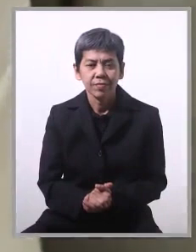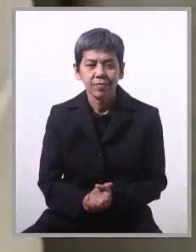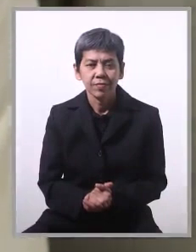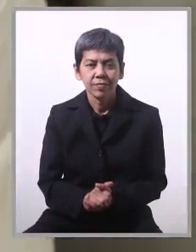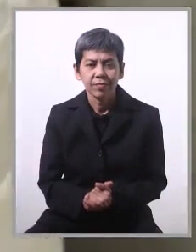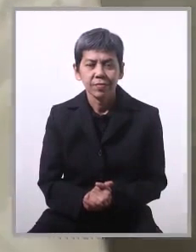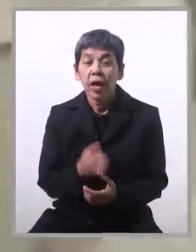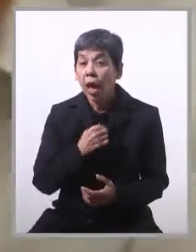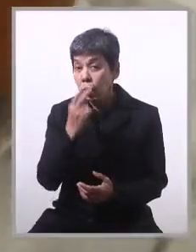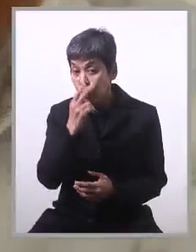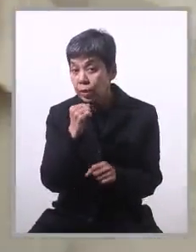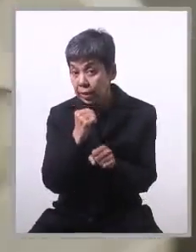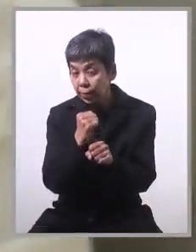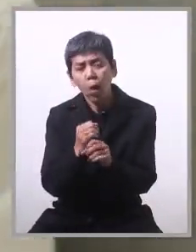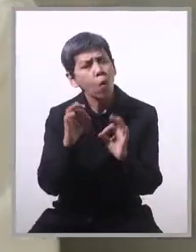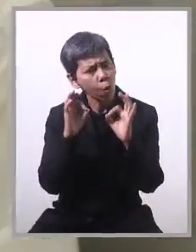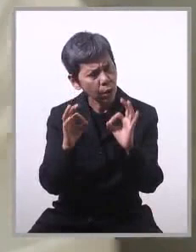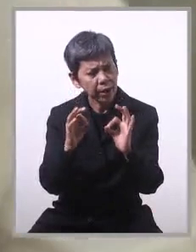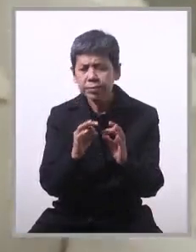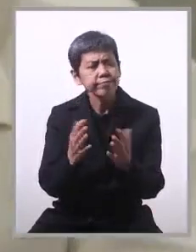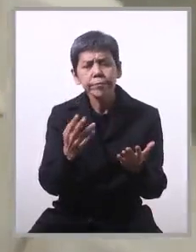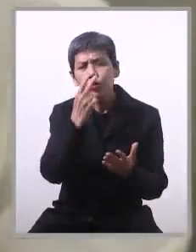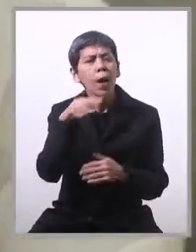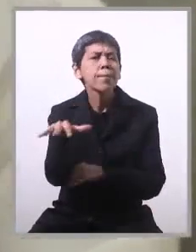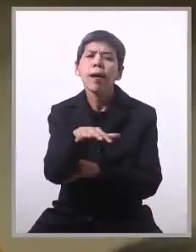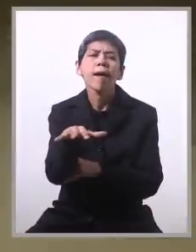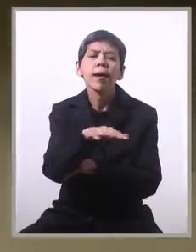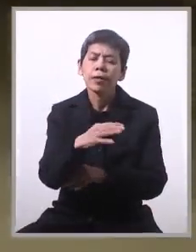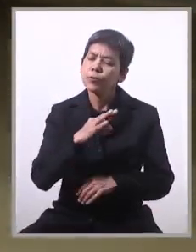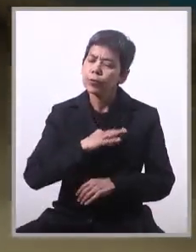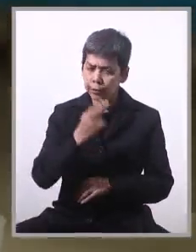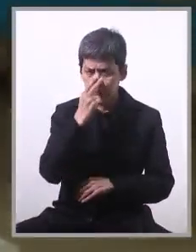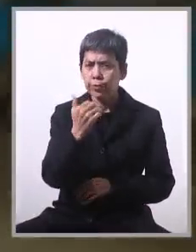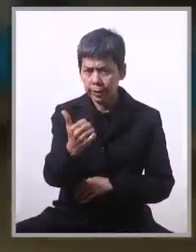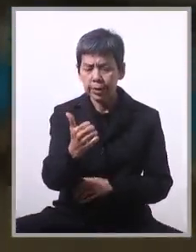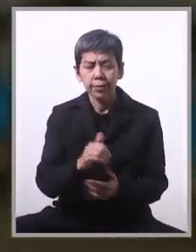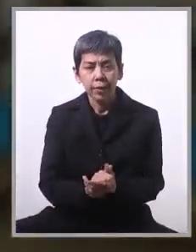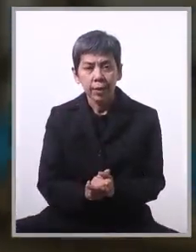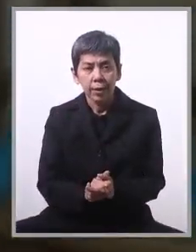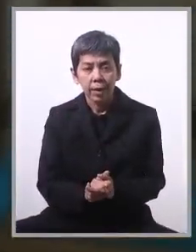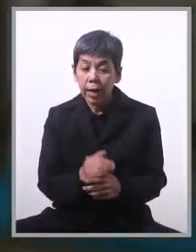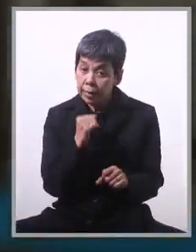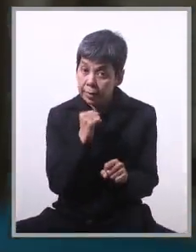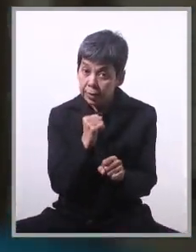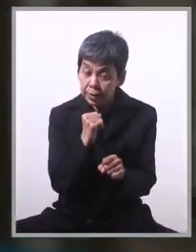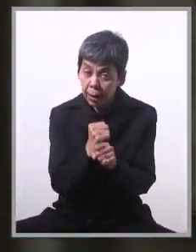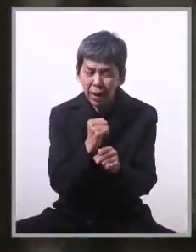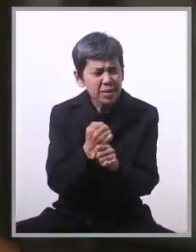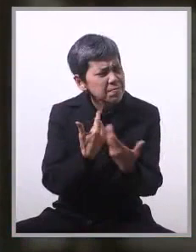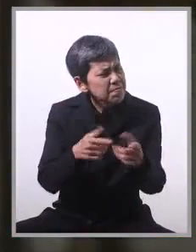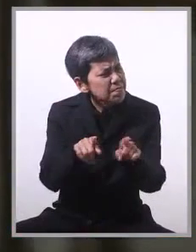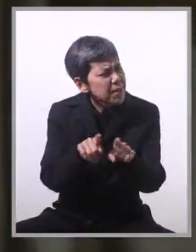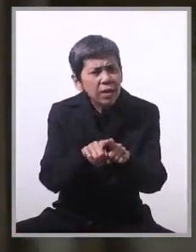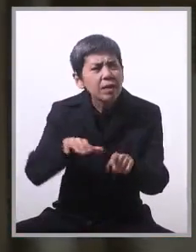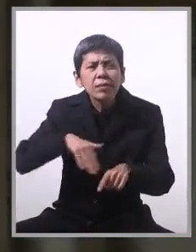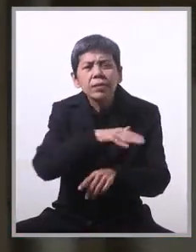ก็ไม่เป็นก็คือเขาก็ทำงานโอเคก็ไม่ได้อะไรอะค่ะก็รู้สึกดีที่ว่าคือเขาทำงานก็เหมือ